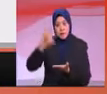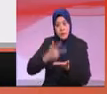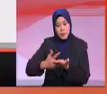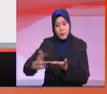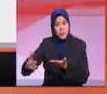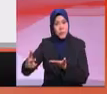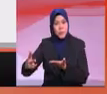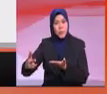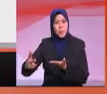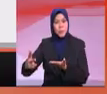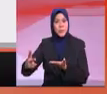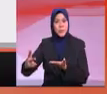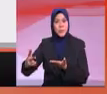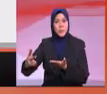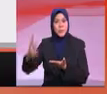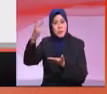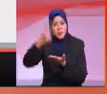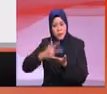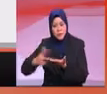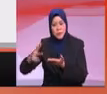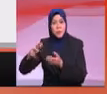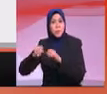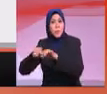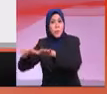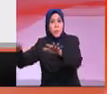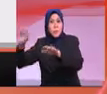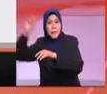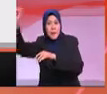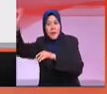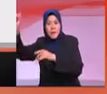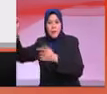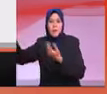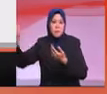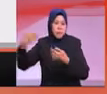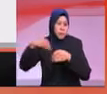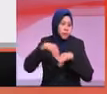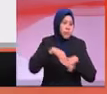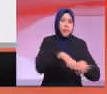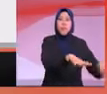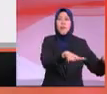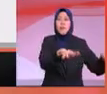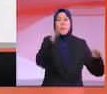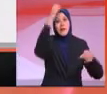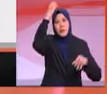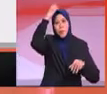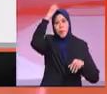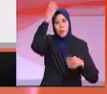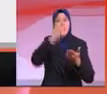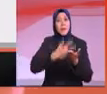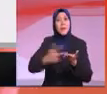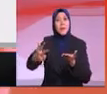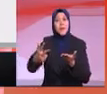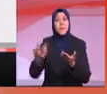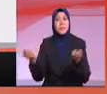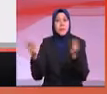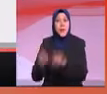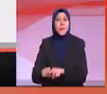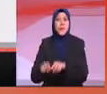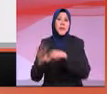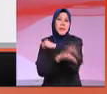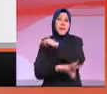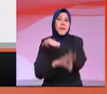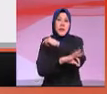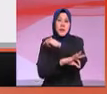selepas penularan di Sabah baru berlaku di negeri Selangor. Dan lepas 3 minggu baru berlaku di negeri